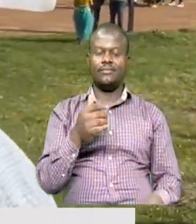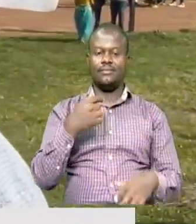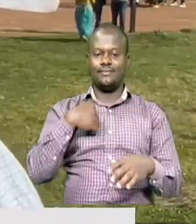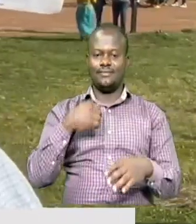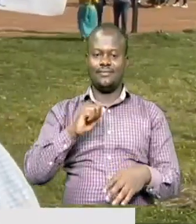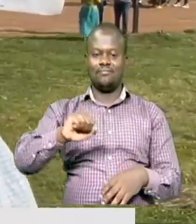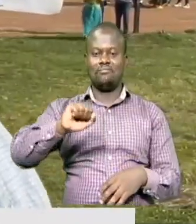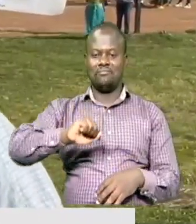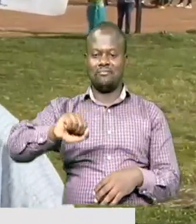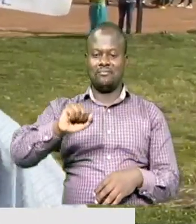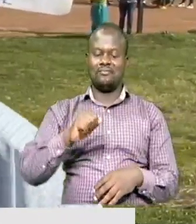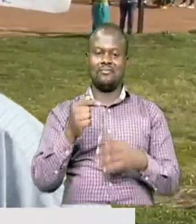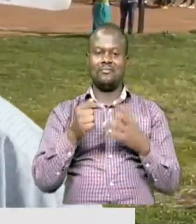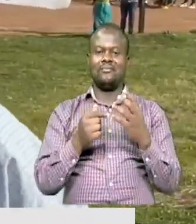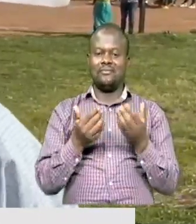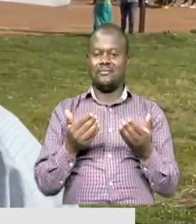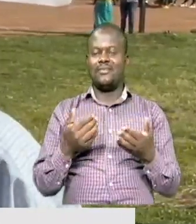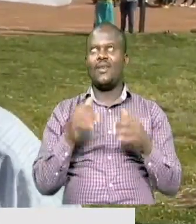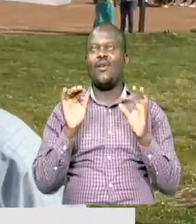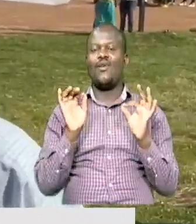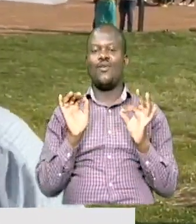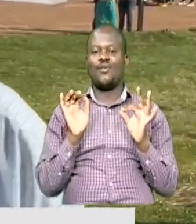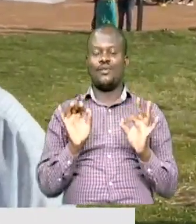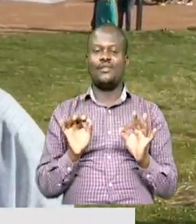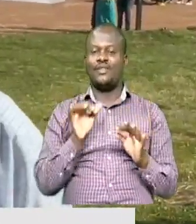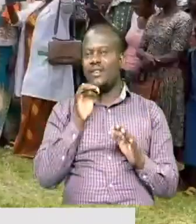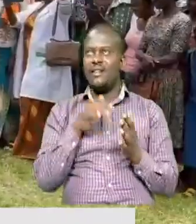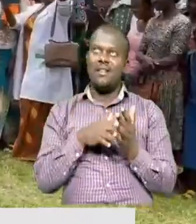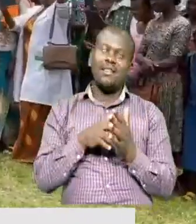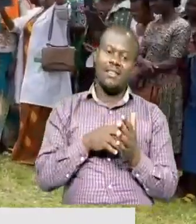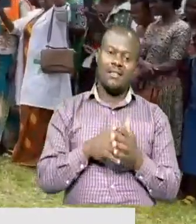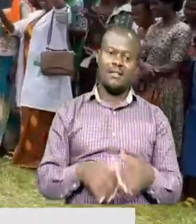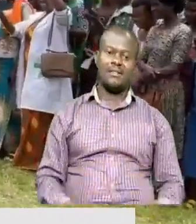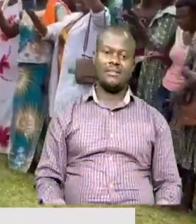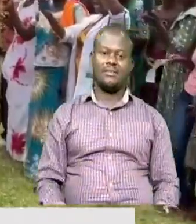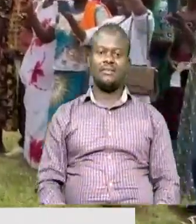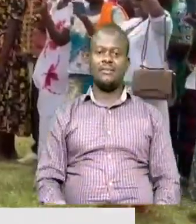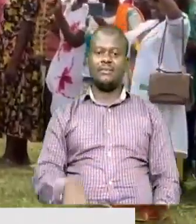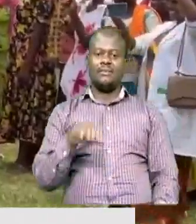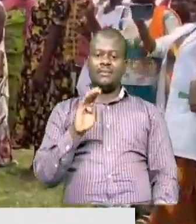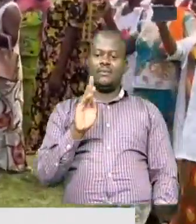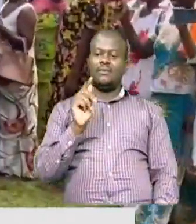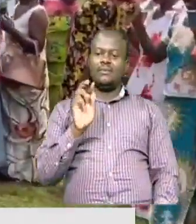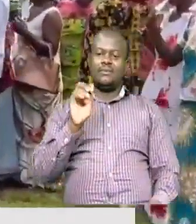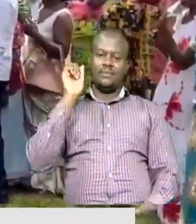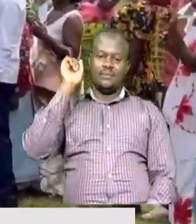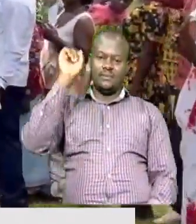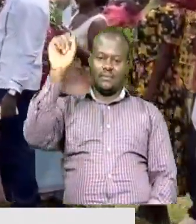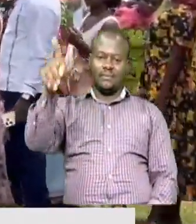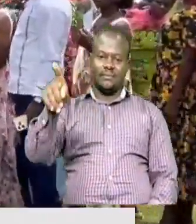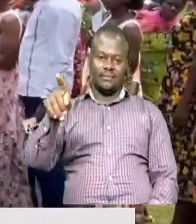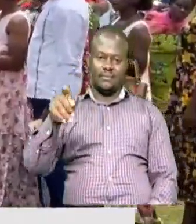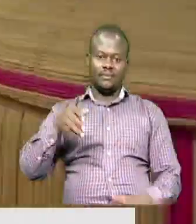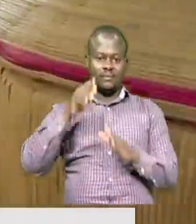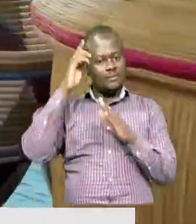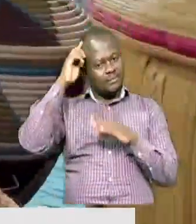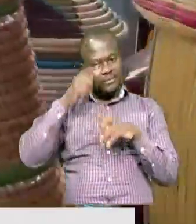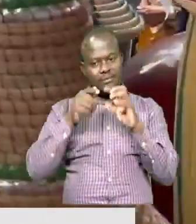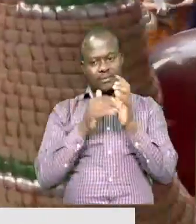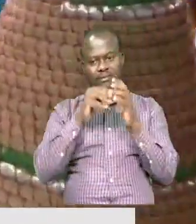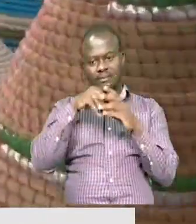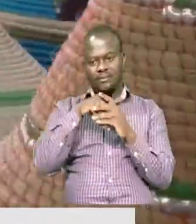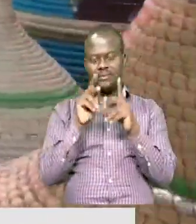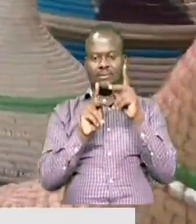dore ibibondo biradamaraye nta budandabira na dahira. Bukure ni umurenge uri kure cyane ya kaburimbo, ariko urimo